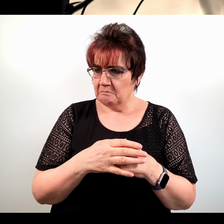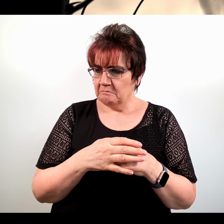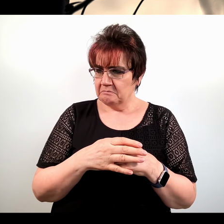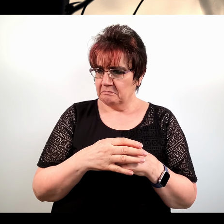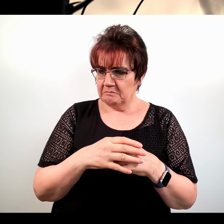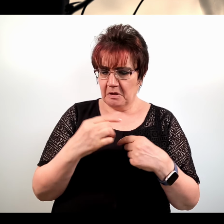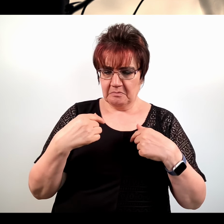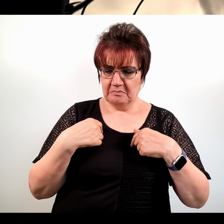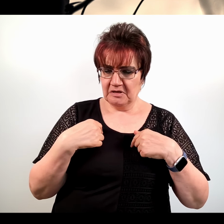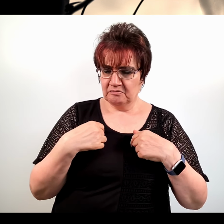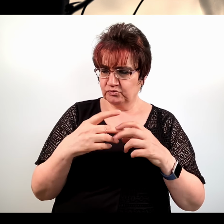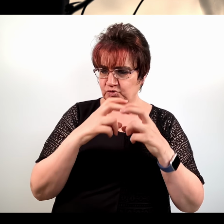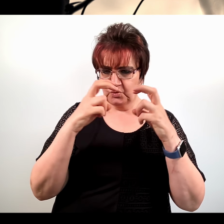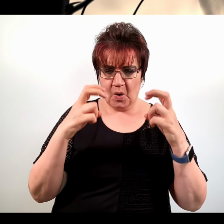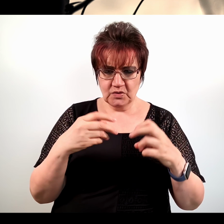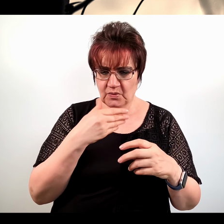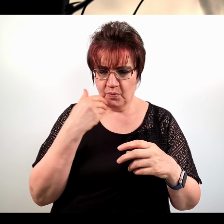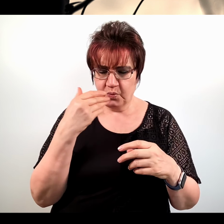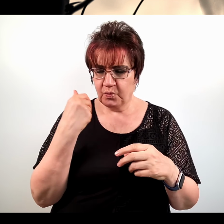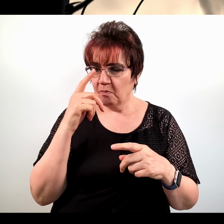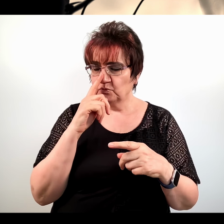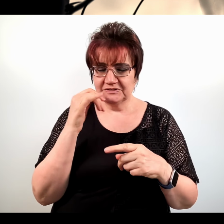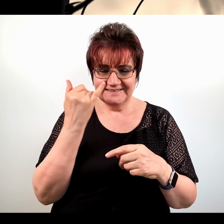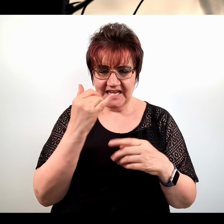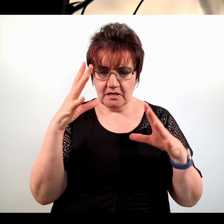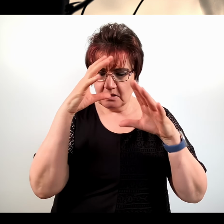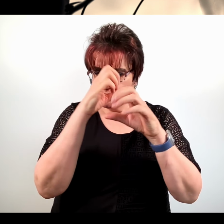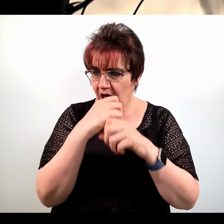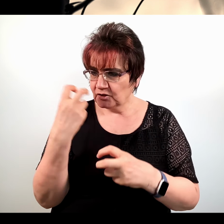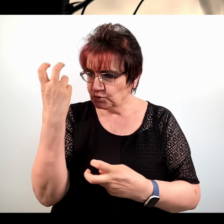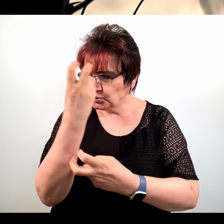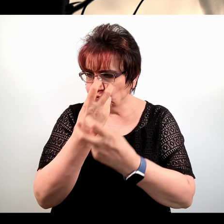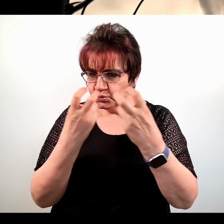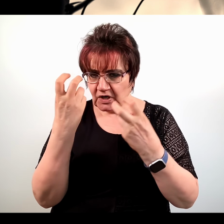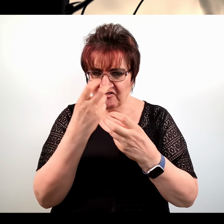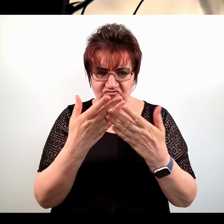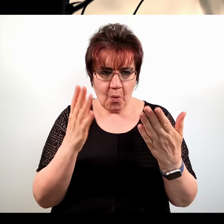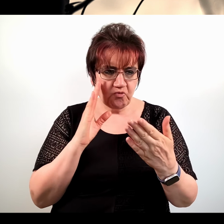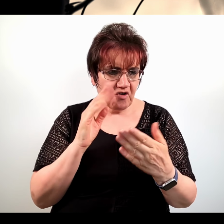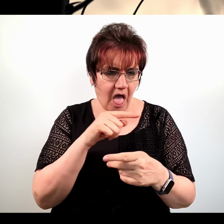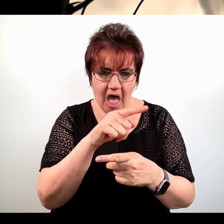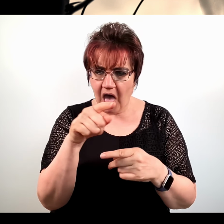denn ich habe kein Heim und muss mir jede Nacht einen neuen Schlafplatz suchen.